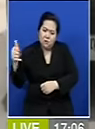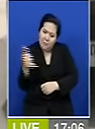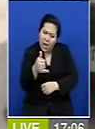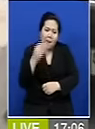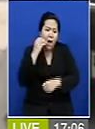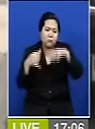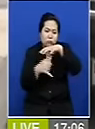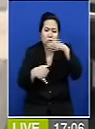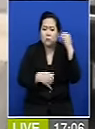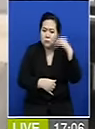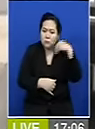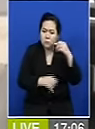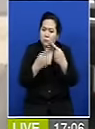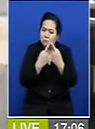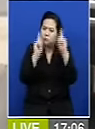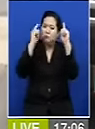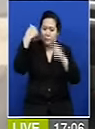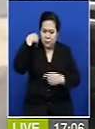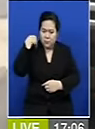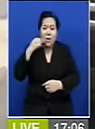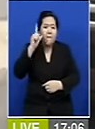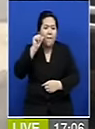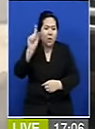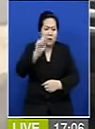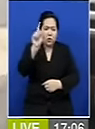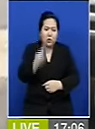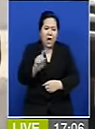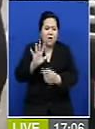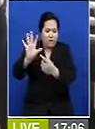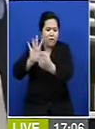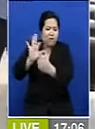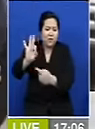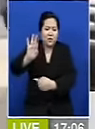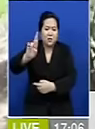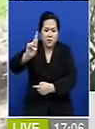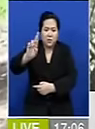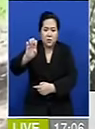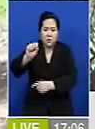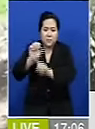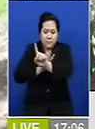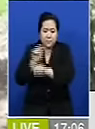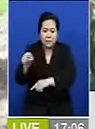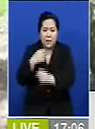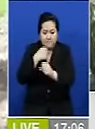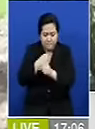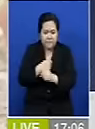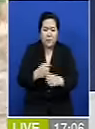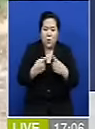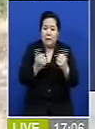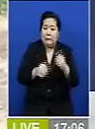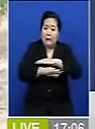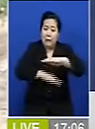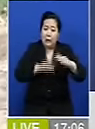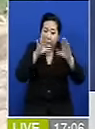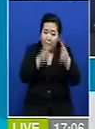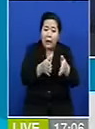ล DNA ก่อนก็จะได้ยืนยันกันแหละครับว่าพ่อแท้ๆเนี่ยข่มขืนลูกจริงหรือเปล่า ค่ะโดยหากถึงที่สุดแล้วเจ้าหน้